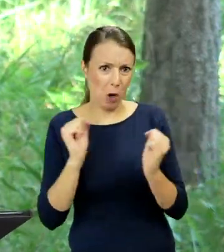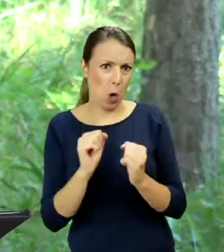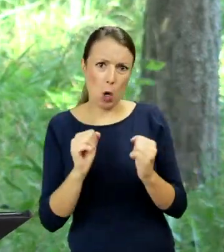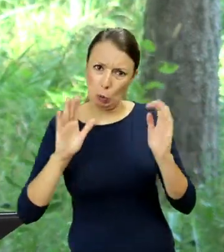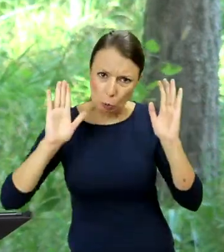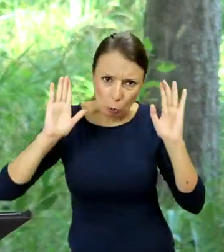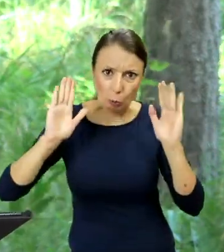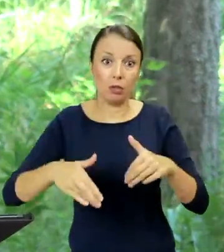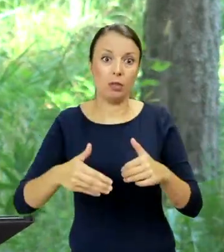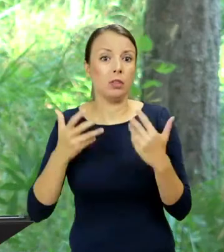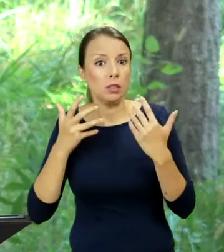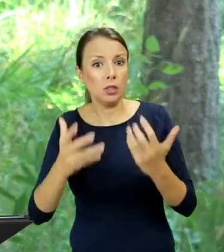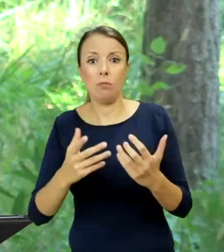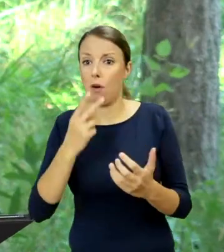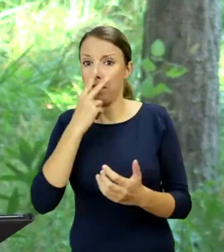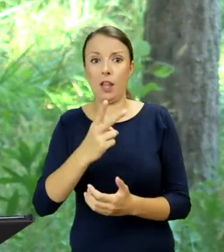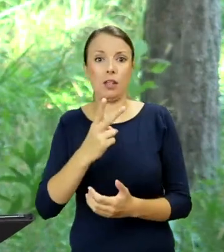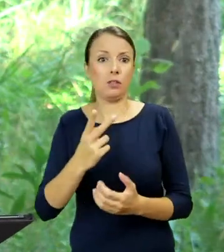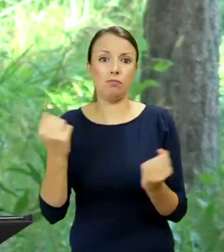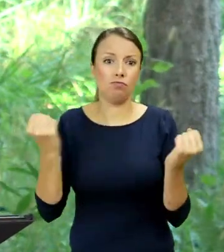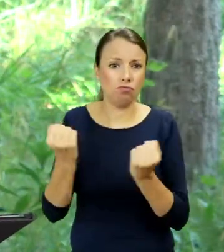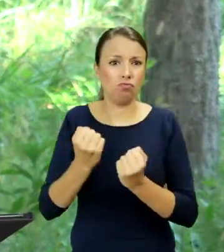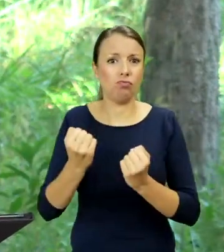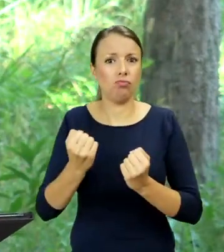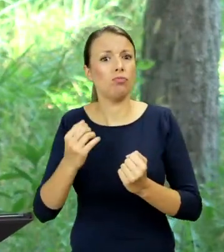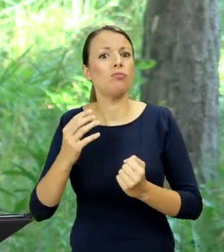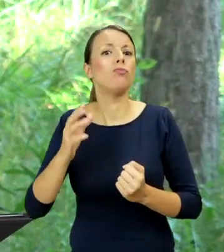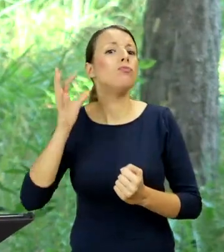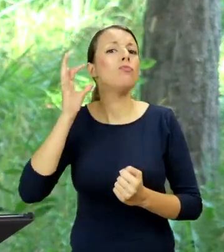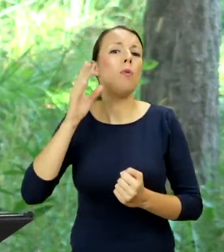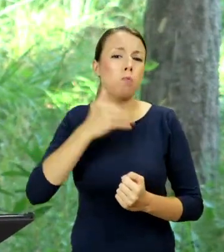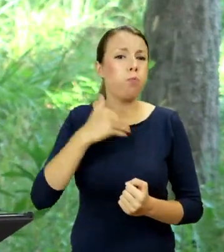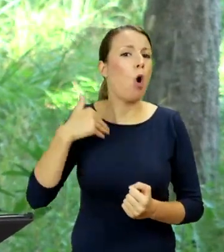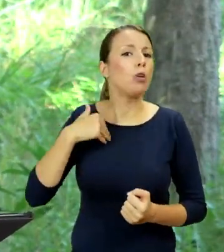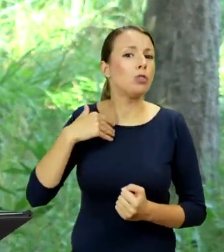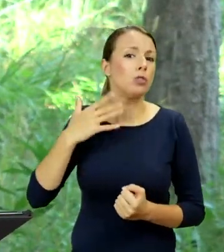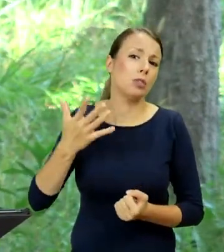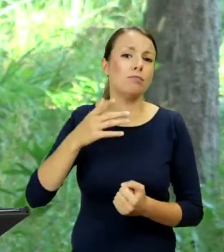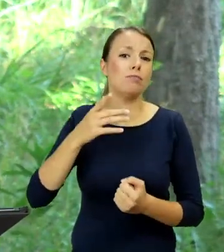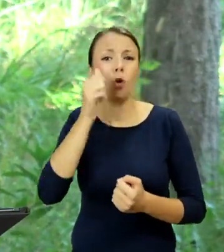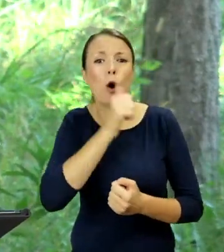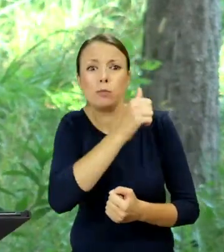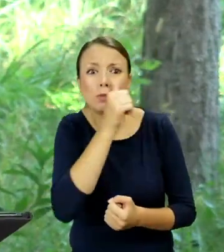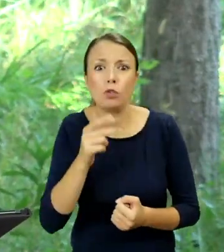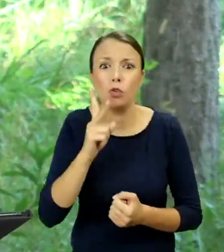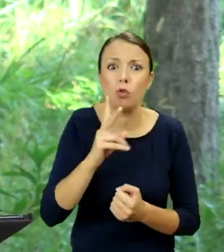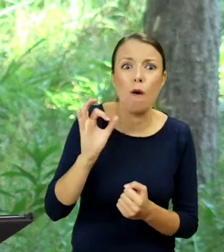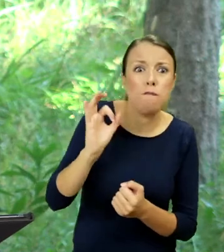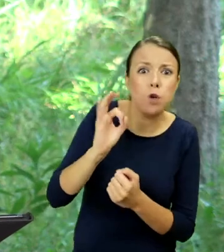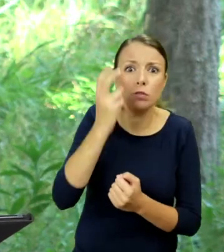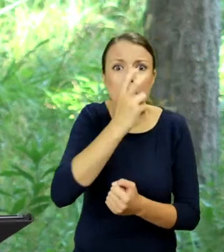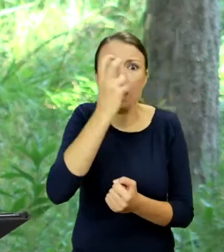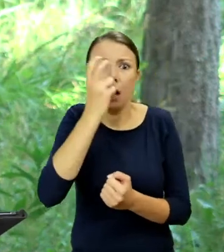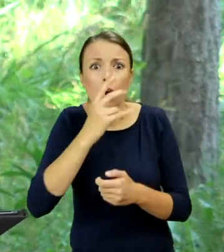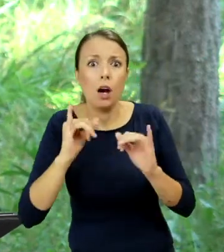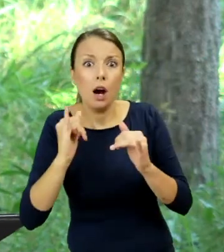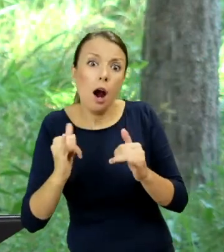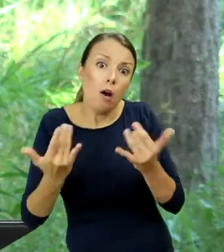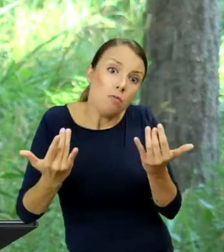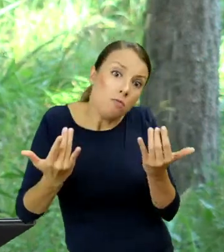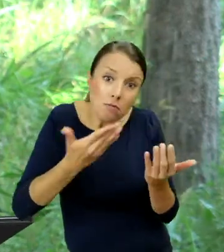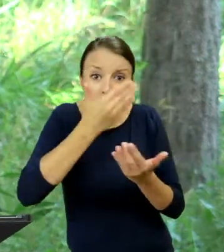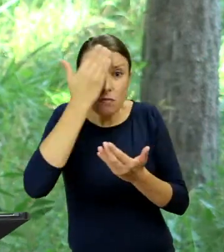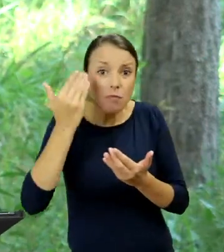zapału rewolucyjnego wśród polskich konspiratorów, ale myślę, że coś jest na rzeczy. W powstaniu